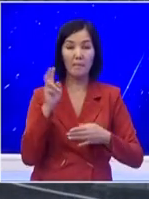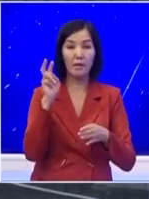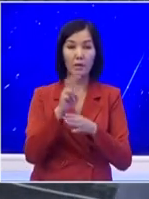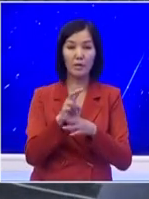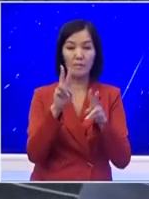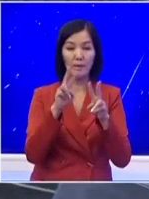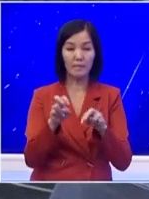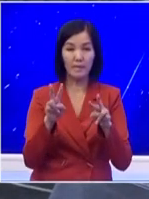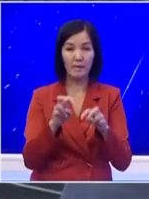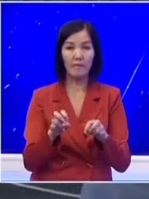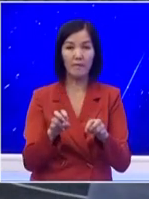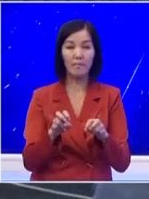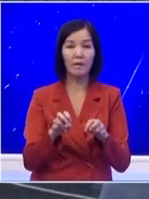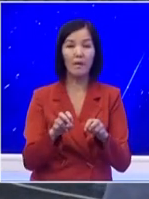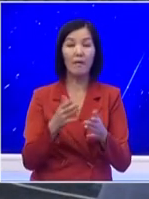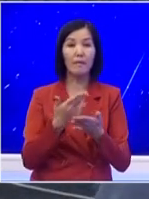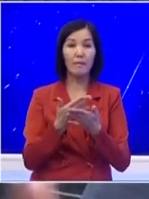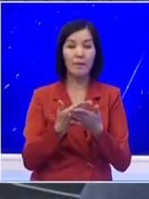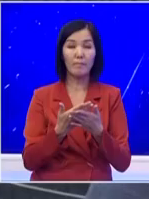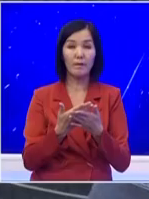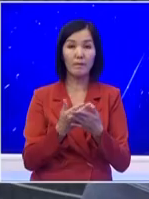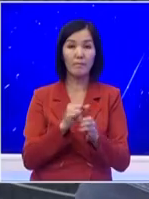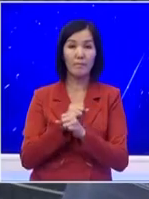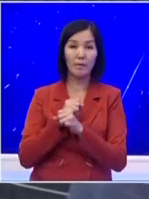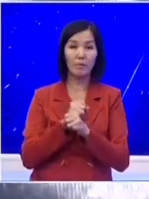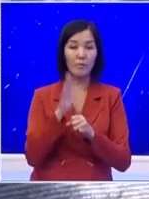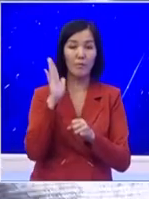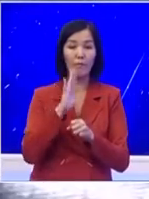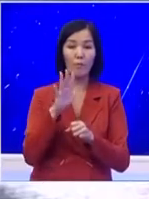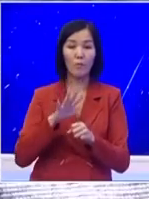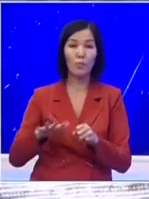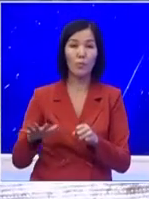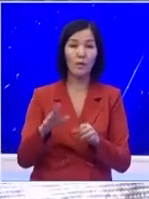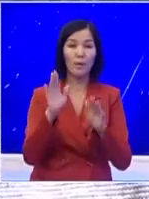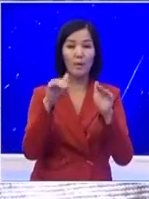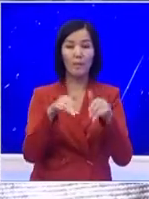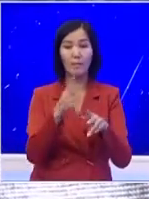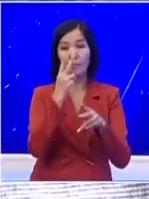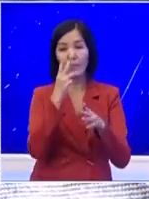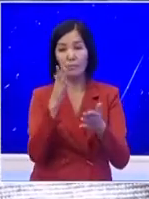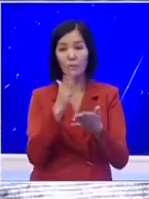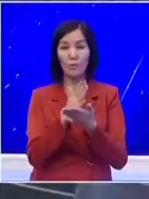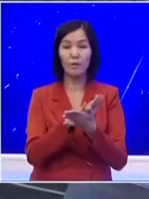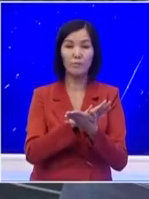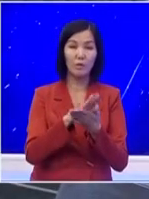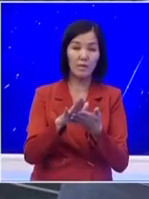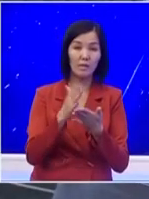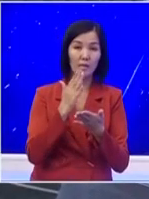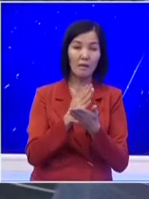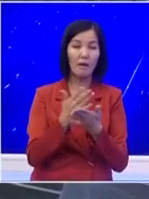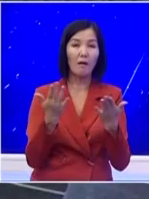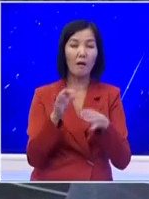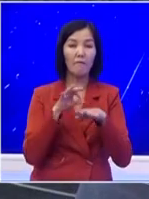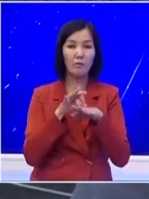мы обследуем не только базу отдыха, мы же идем на пляж, да? На пляже мы смотрим, каким образом это идет